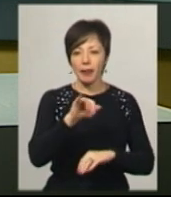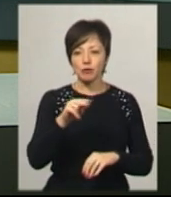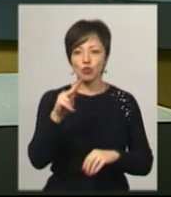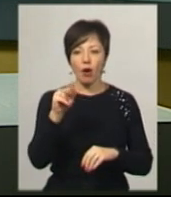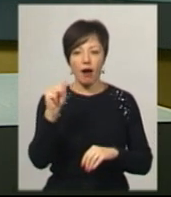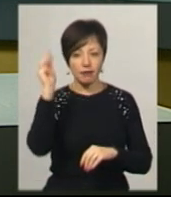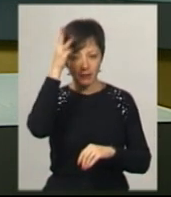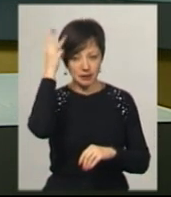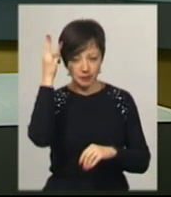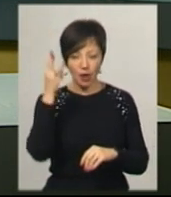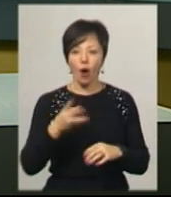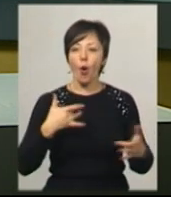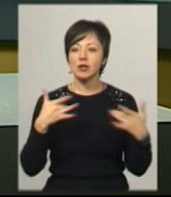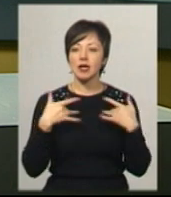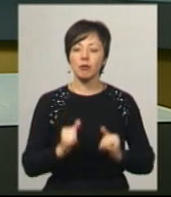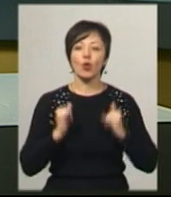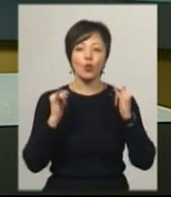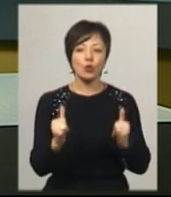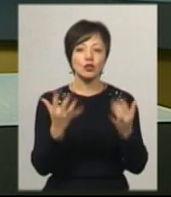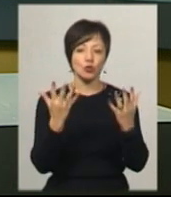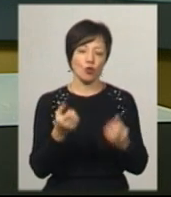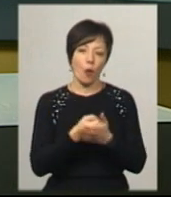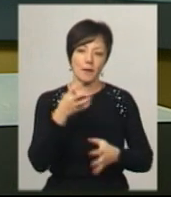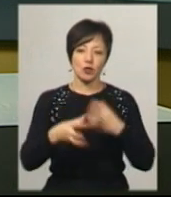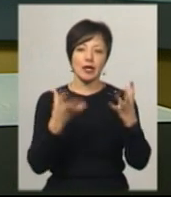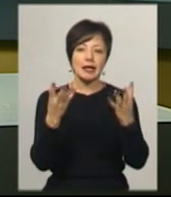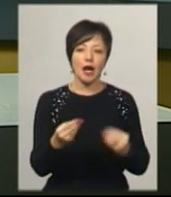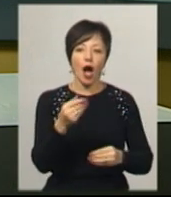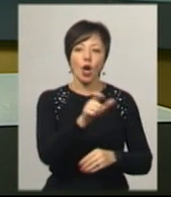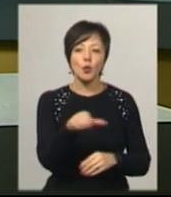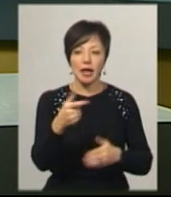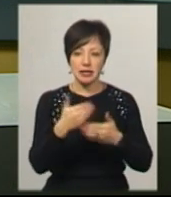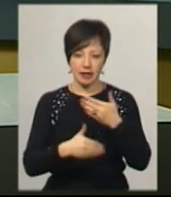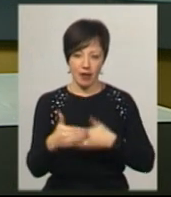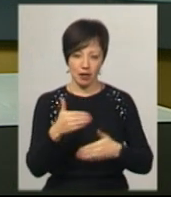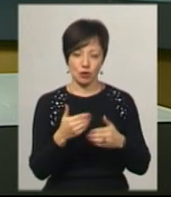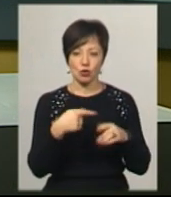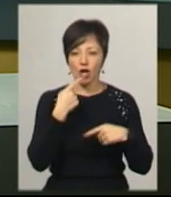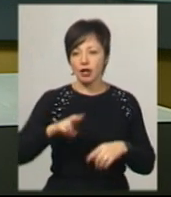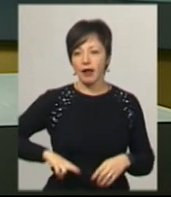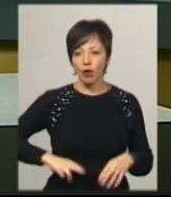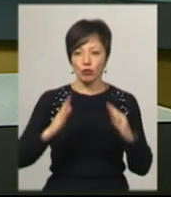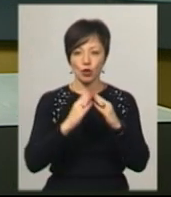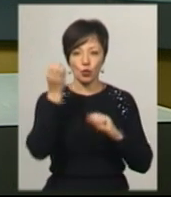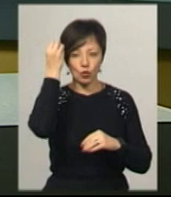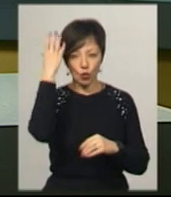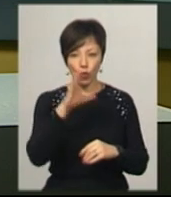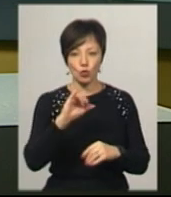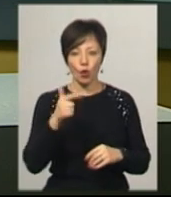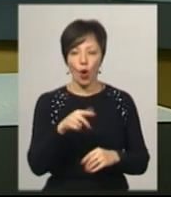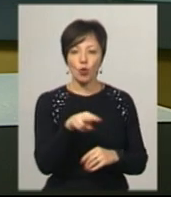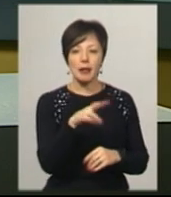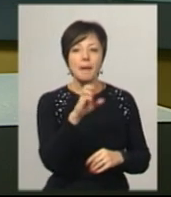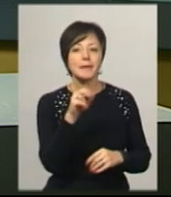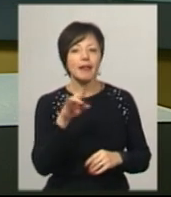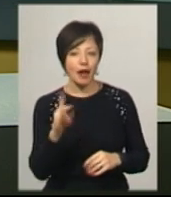в обласному центрі. Концерт приурочили до Міжнародного дня людей з інвалідністю. Про це каже директорка будинку культури УТОГ Людмила